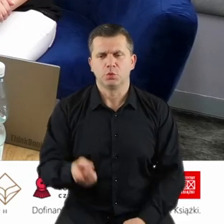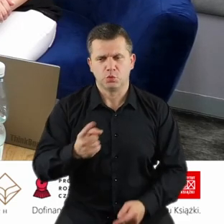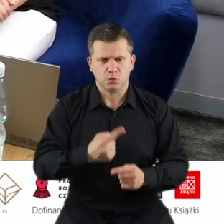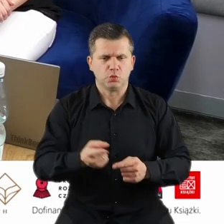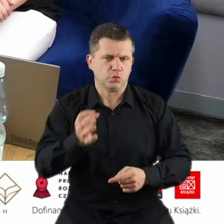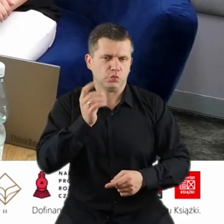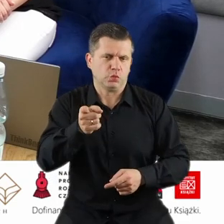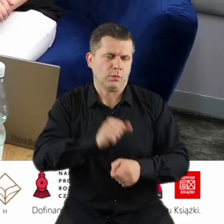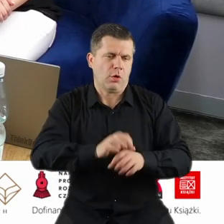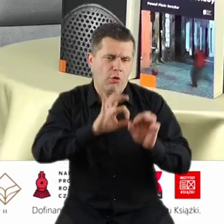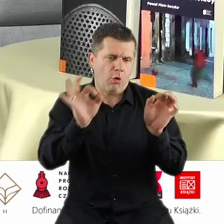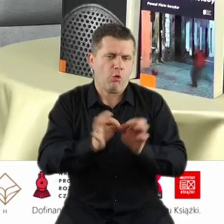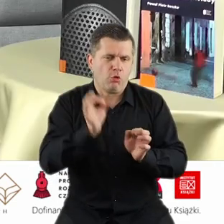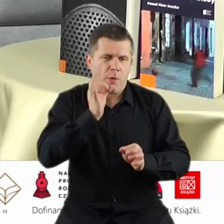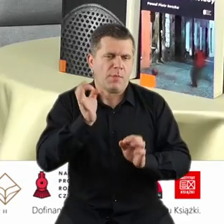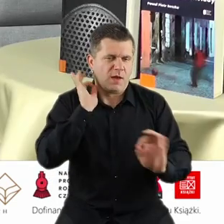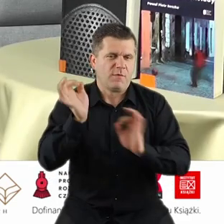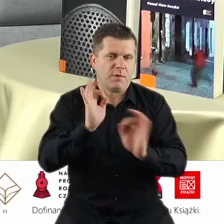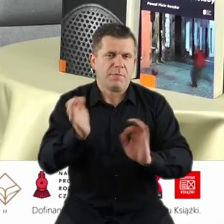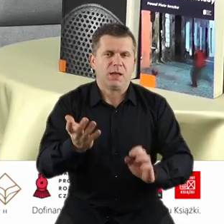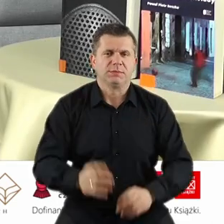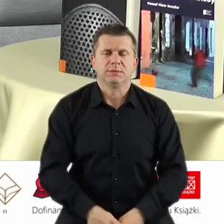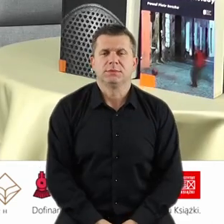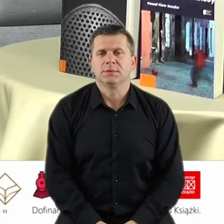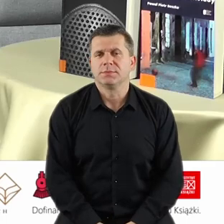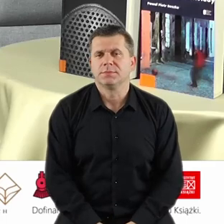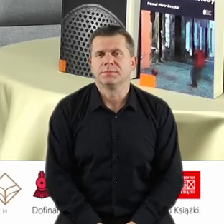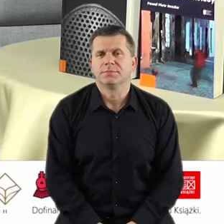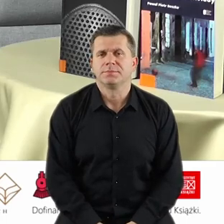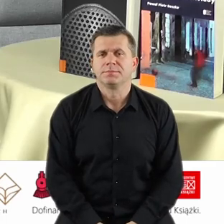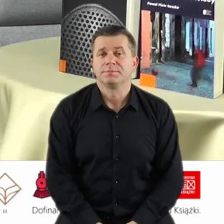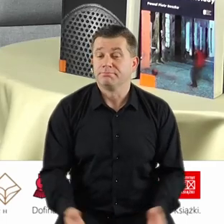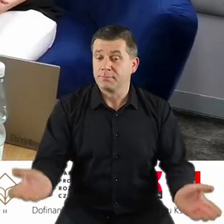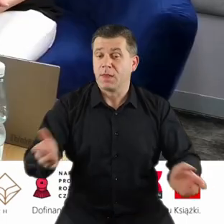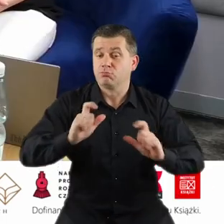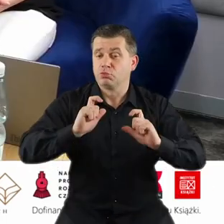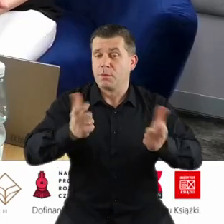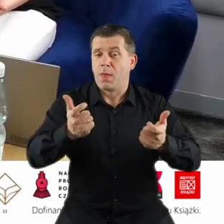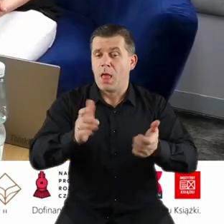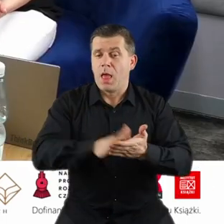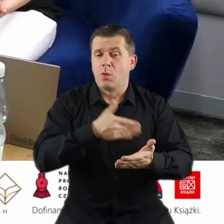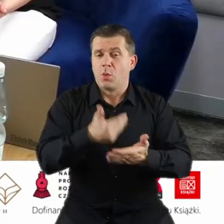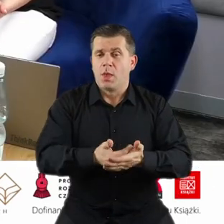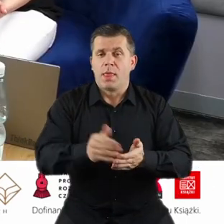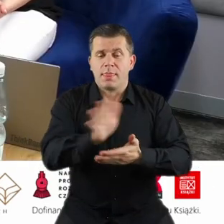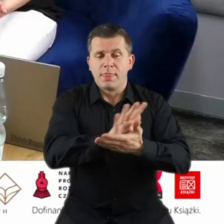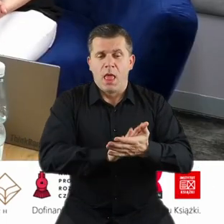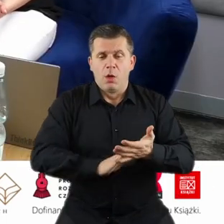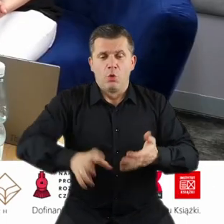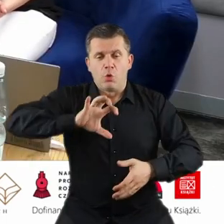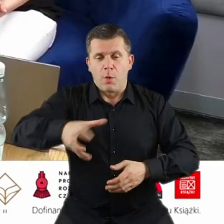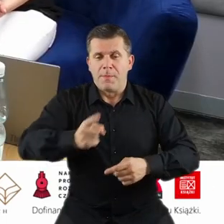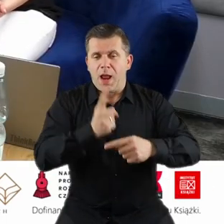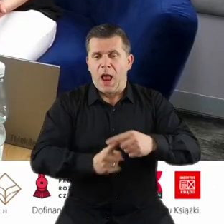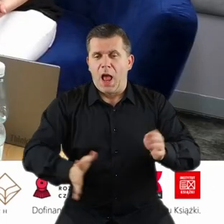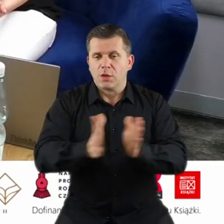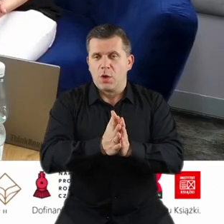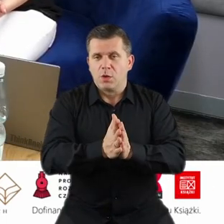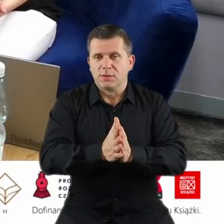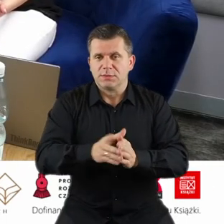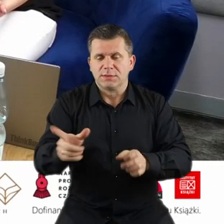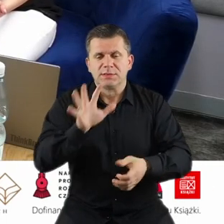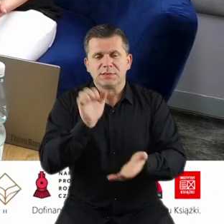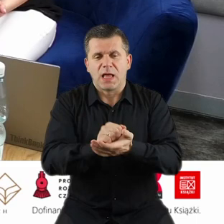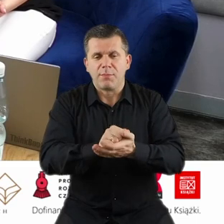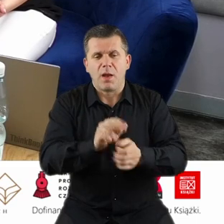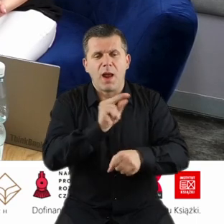to jest też budujące bardzo. Tak mi się wydaje. W przypadku tekstu opowiadającego o grupach katolickich zajmujących się leczeniem